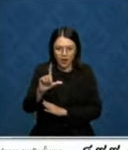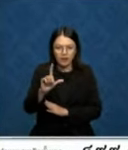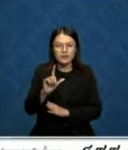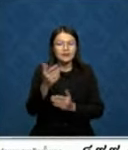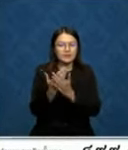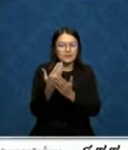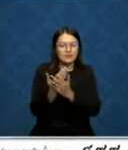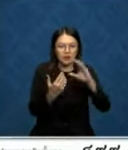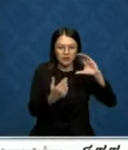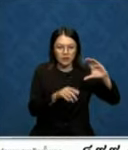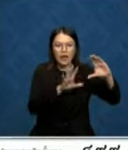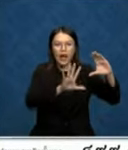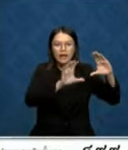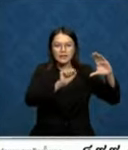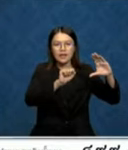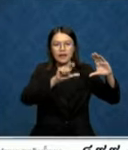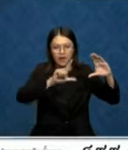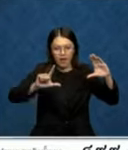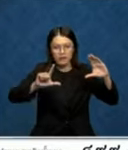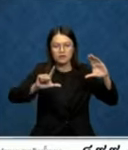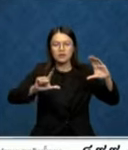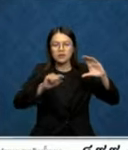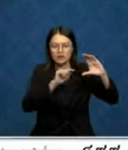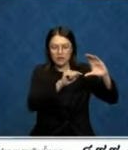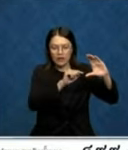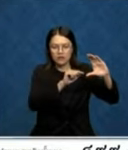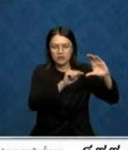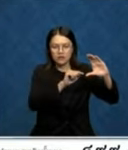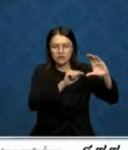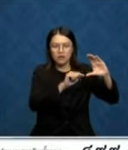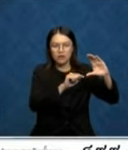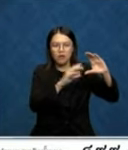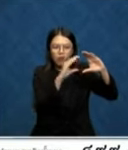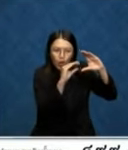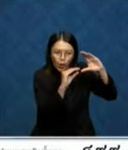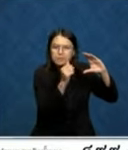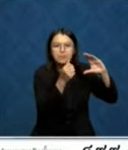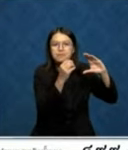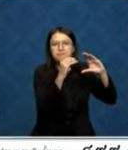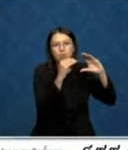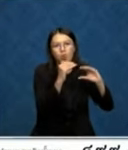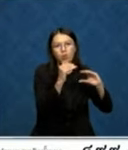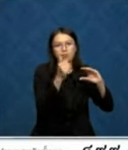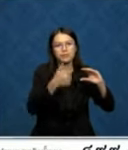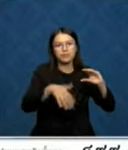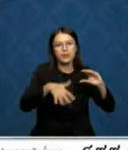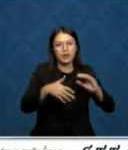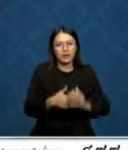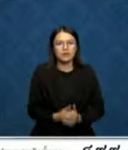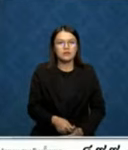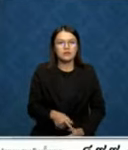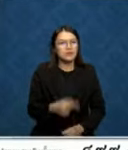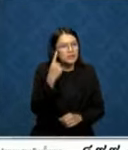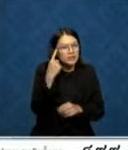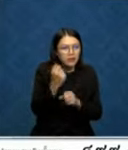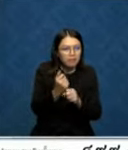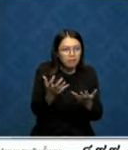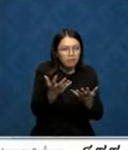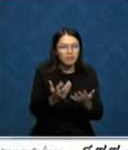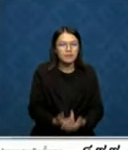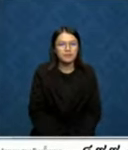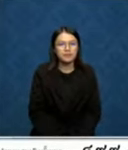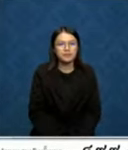น 500,000 ล้านบาทเต็มๆนะครับไม่สามารถตั้งน้อยกว่านั้นได้ซึ่งผมคาดว่าท่านจะทำยังไงนะครับ